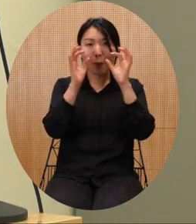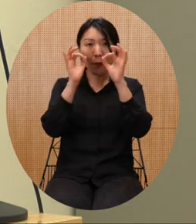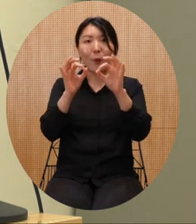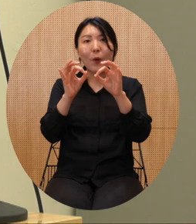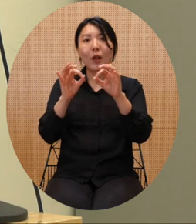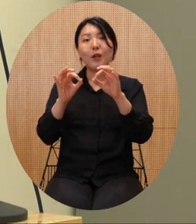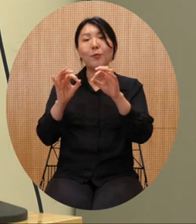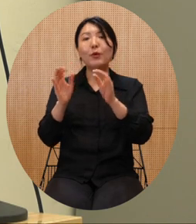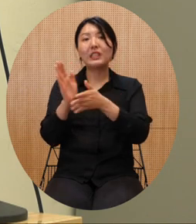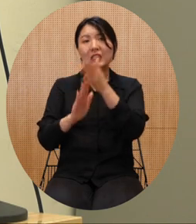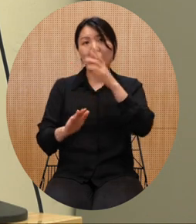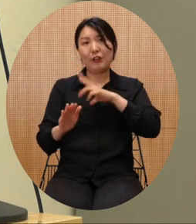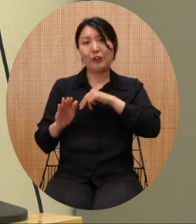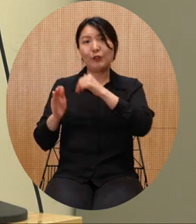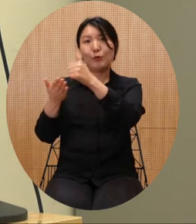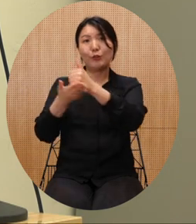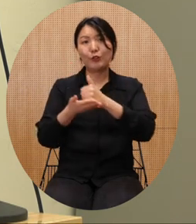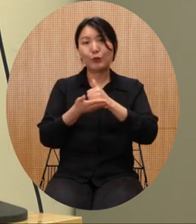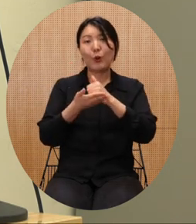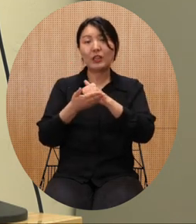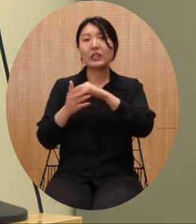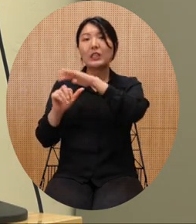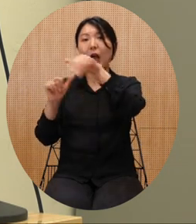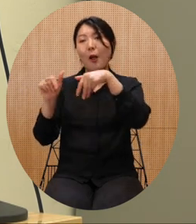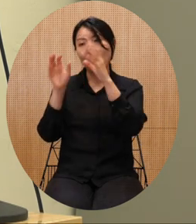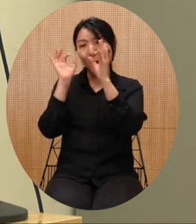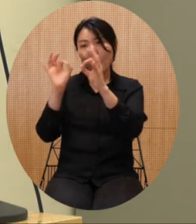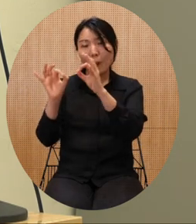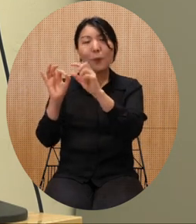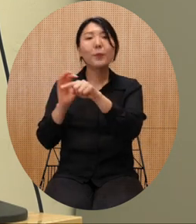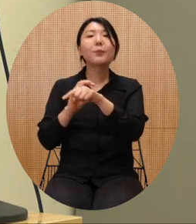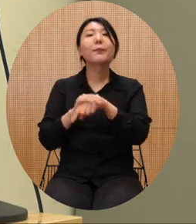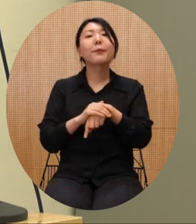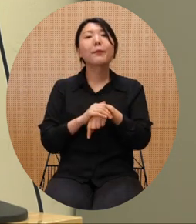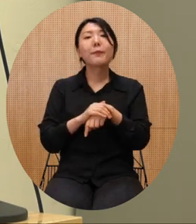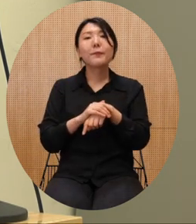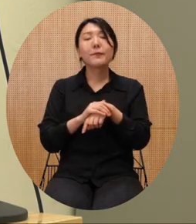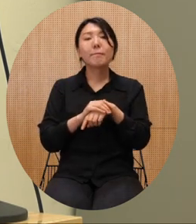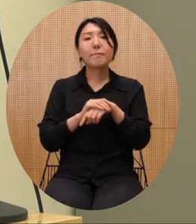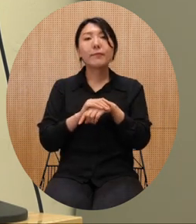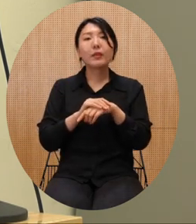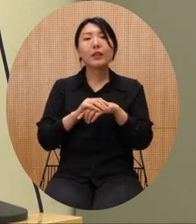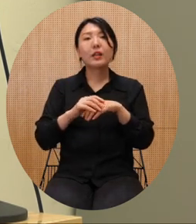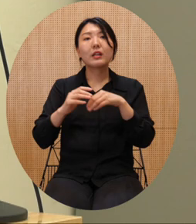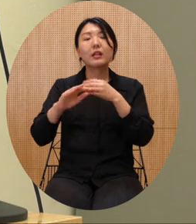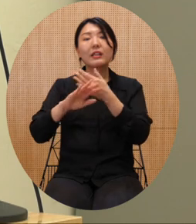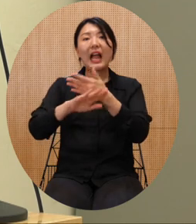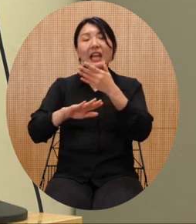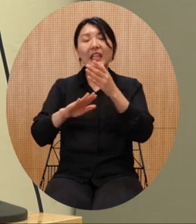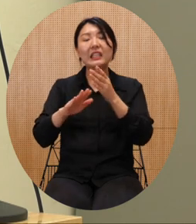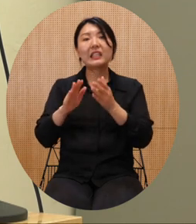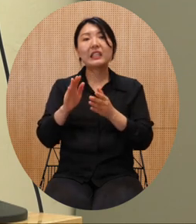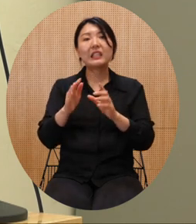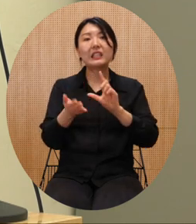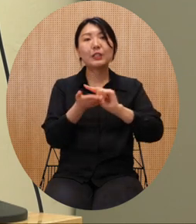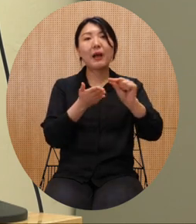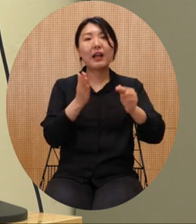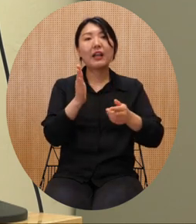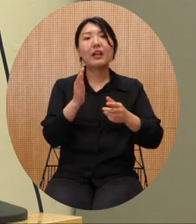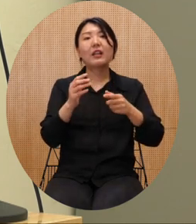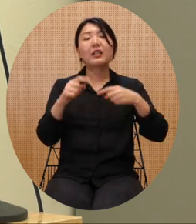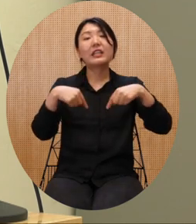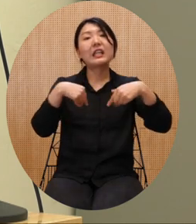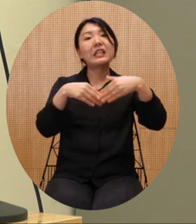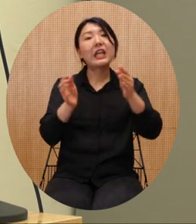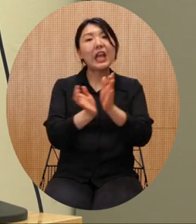모시고 아동 주거빈곤 상황을 보고 이런 것들이 뭐 이제 다른 지자체에서도 이런 역할들을 그런